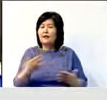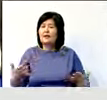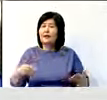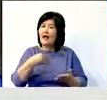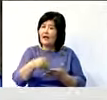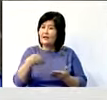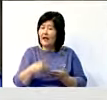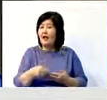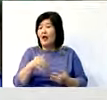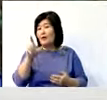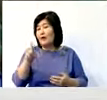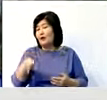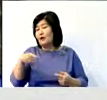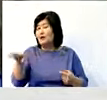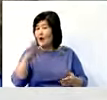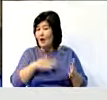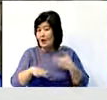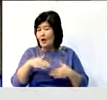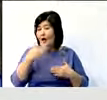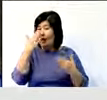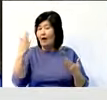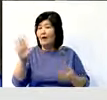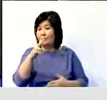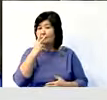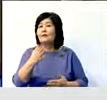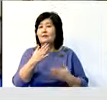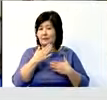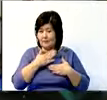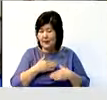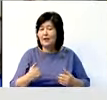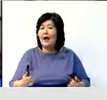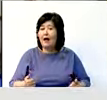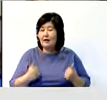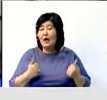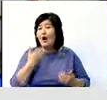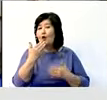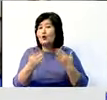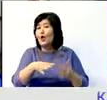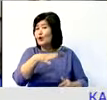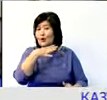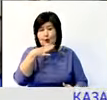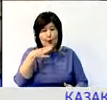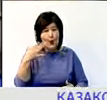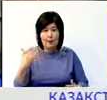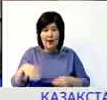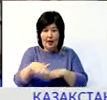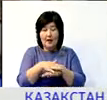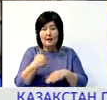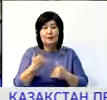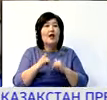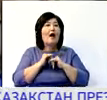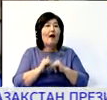алдық. Тұтынушыларымыз риза. Халықтың көңілінен шығуға тырысамыз әрқашанда. Сұраныс көп халықтан. Сондықтан біз